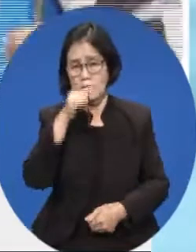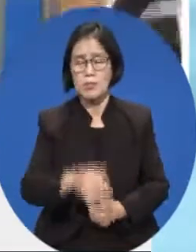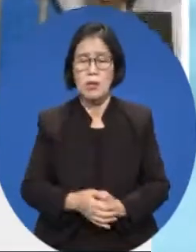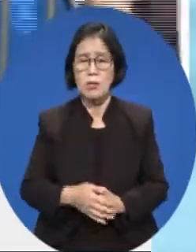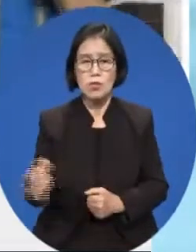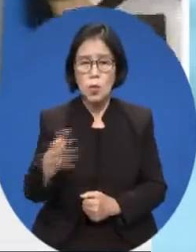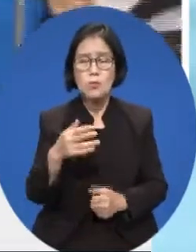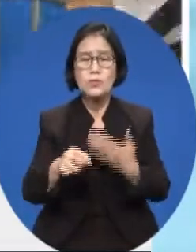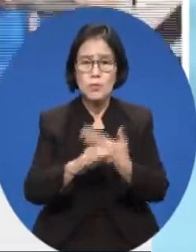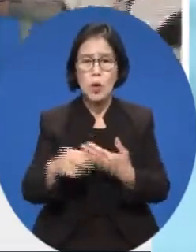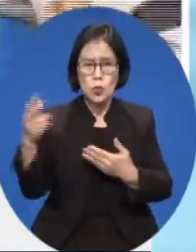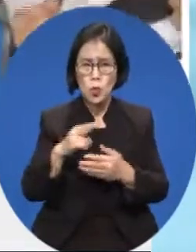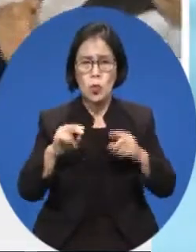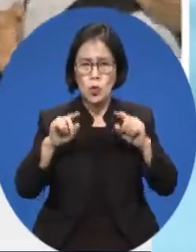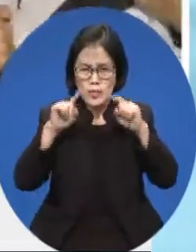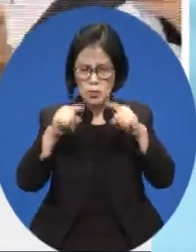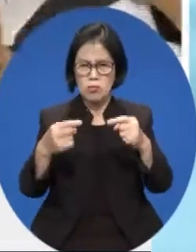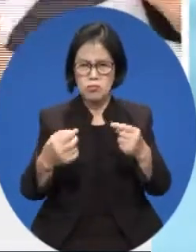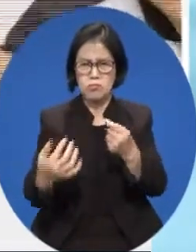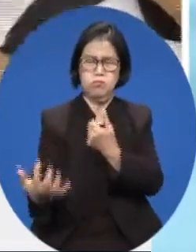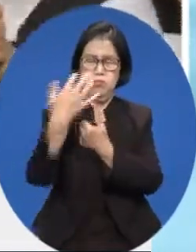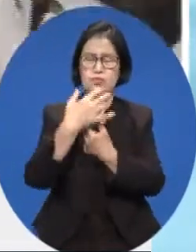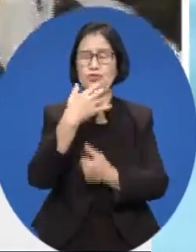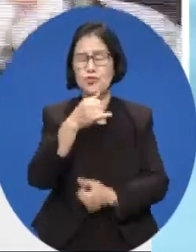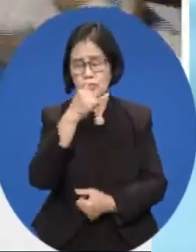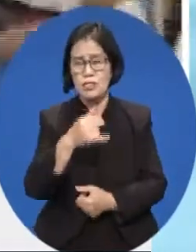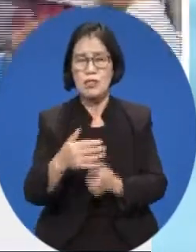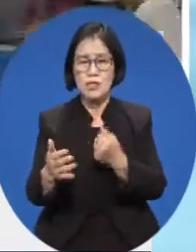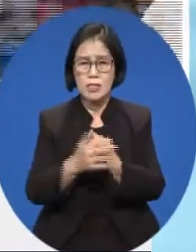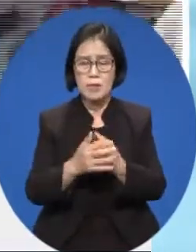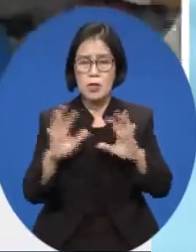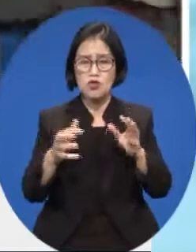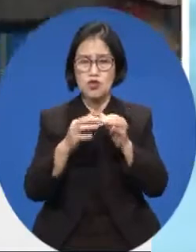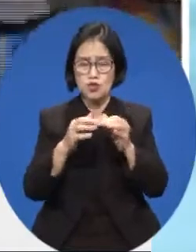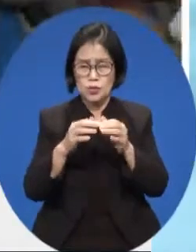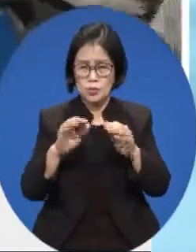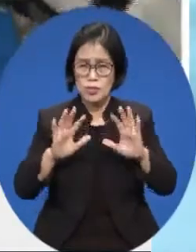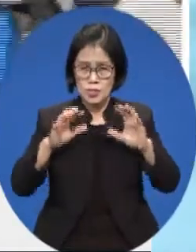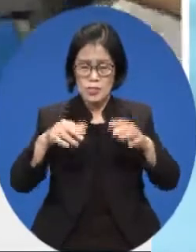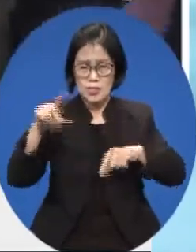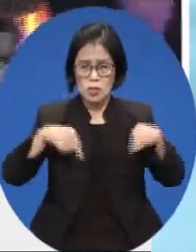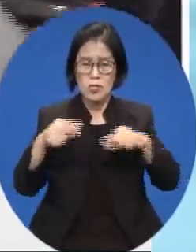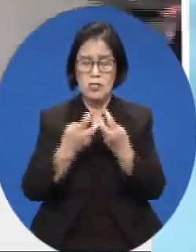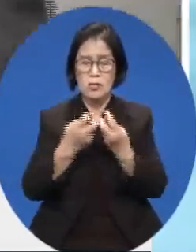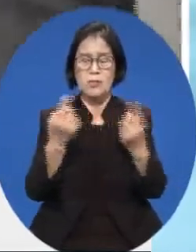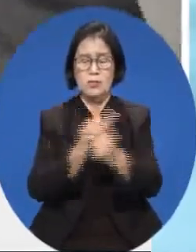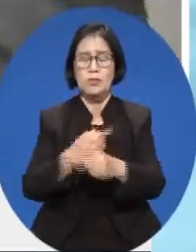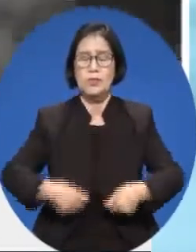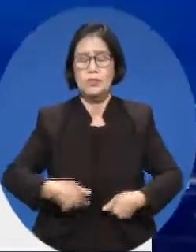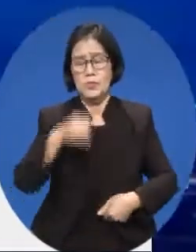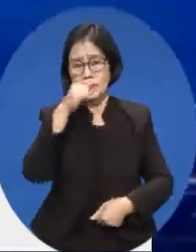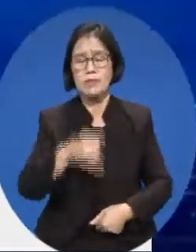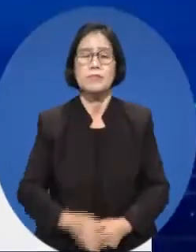않을 경우에는 또 유역의 휩싸일 가능성이 있거든요 그런 방식으로 좀 국민을 바꿔 가야 할 필요가 있다고 생각합니다 그렇군요